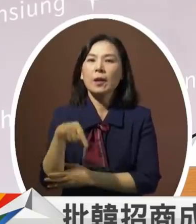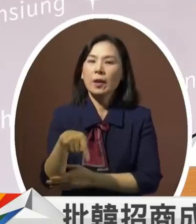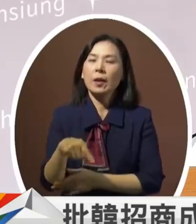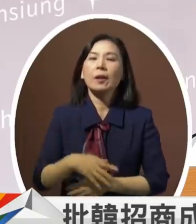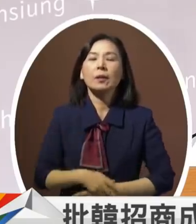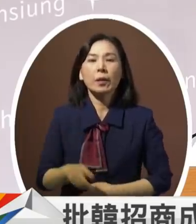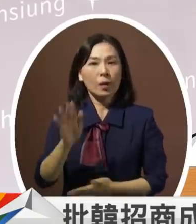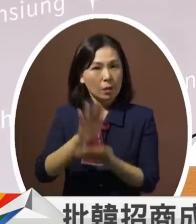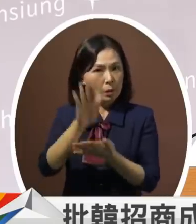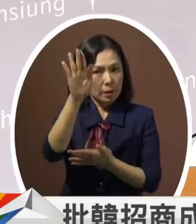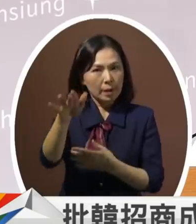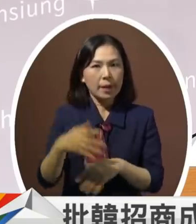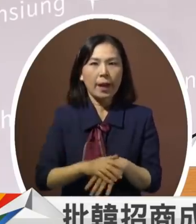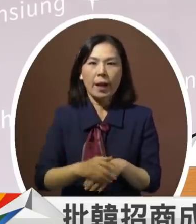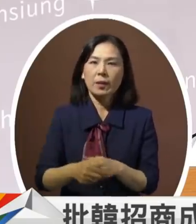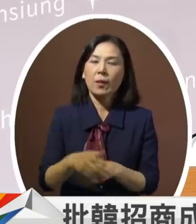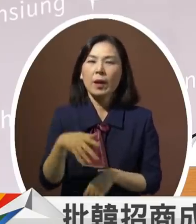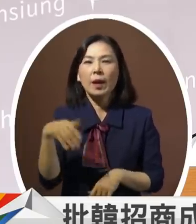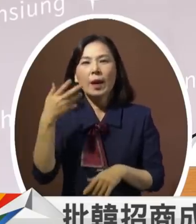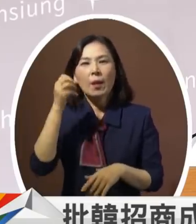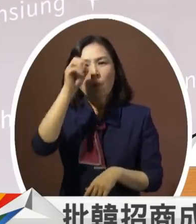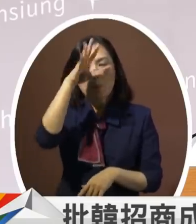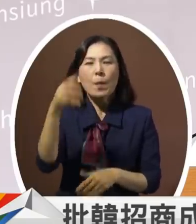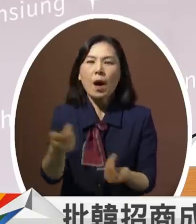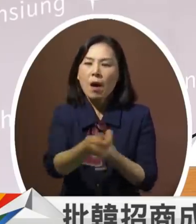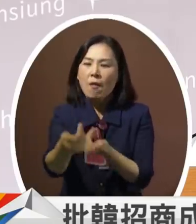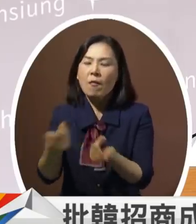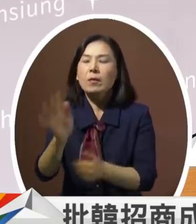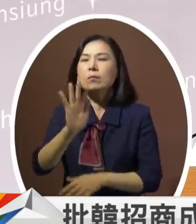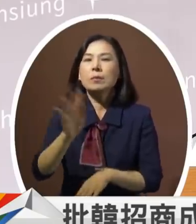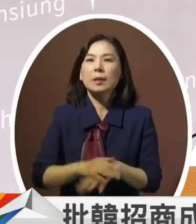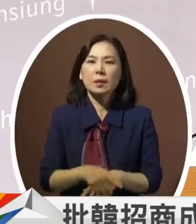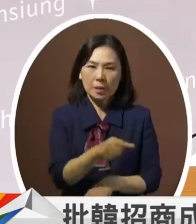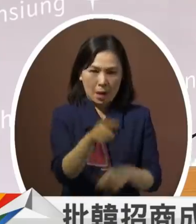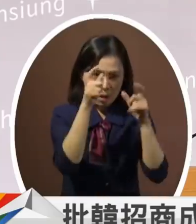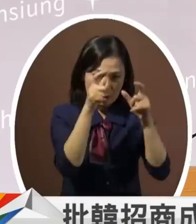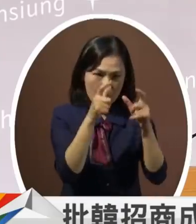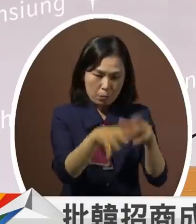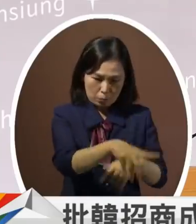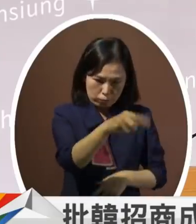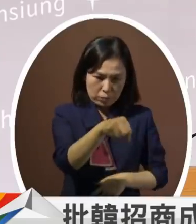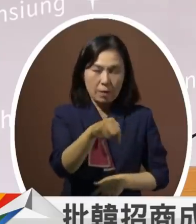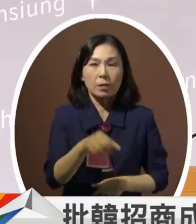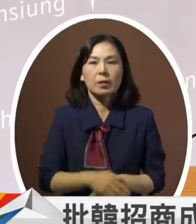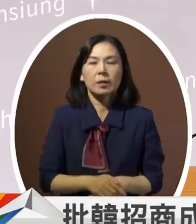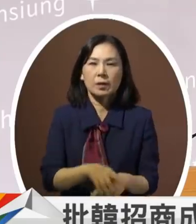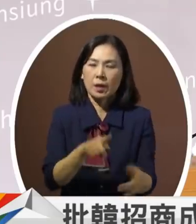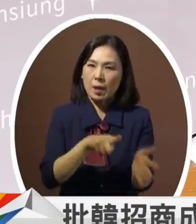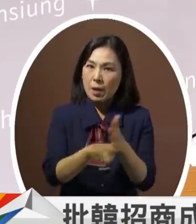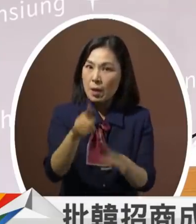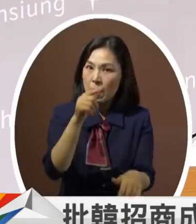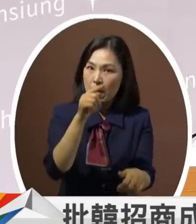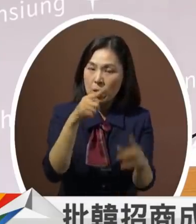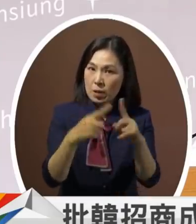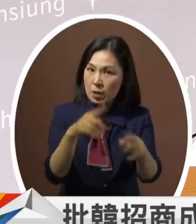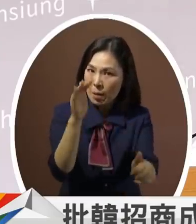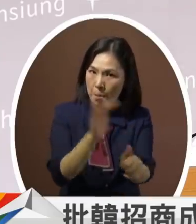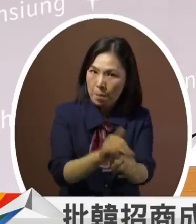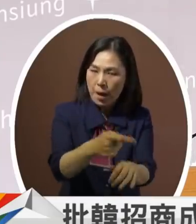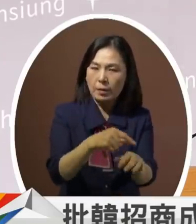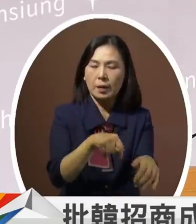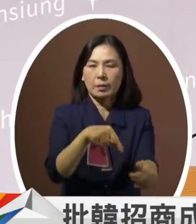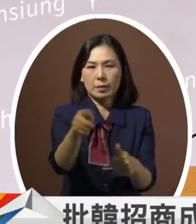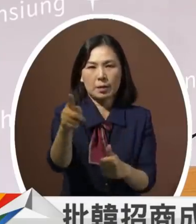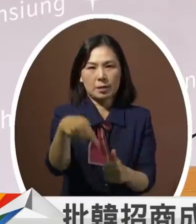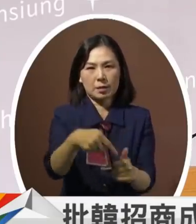团队未来一定不分党派在地优先专业优先用人为台只有高雄队没有